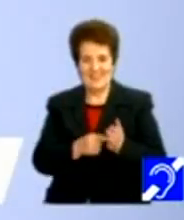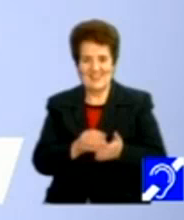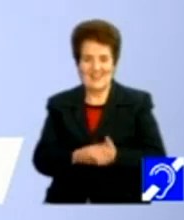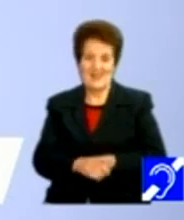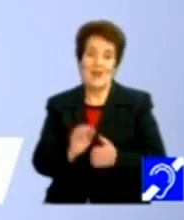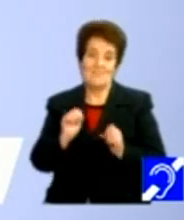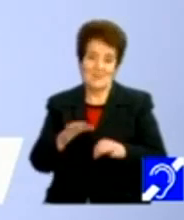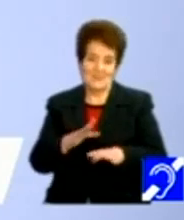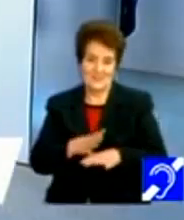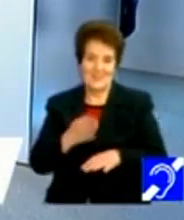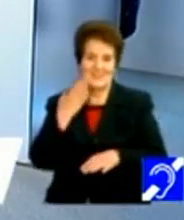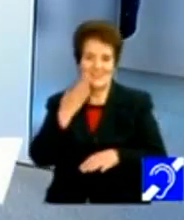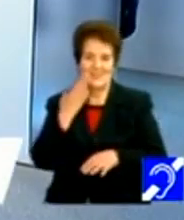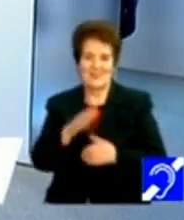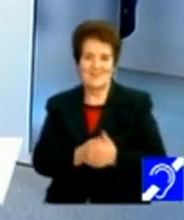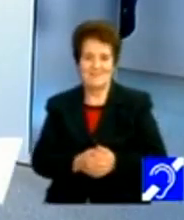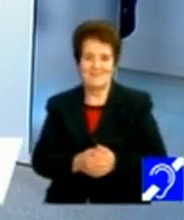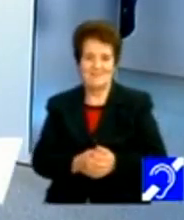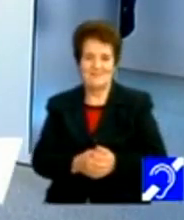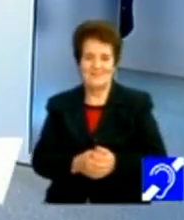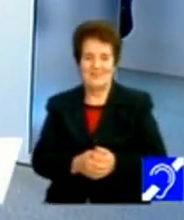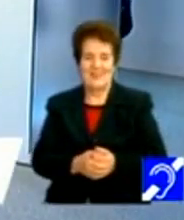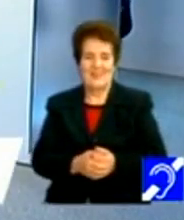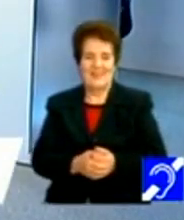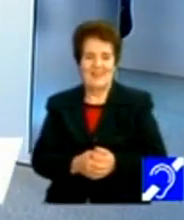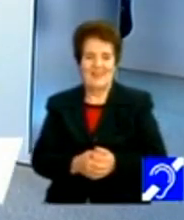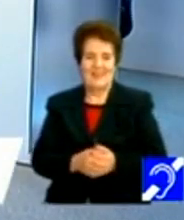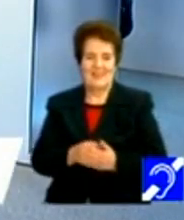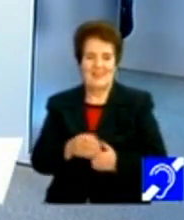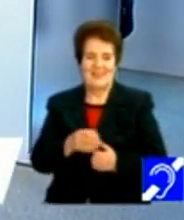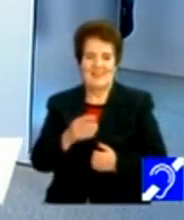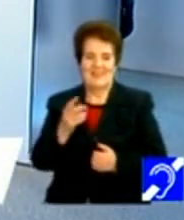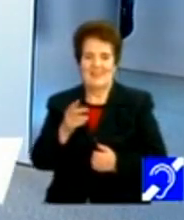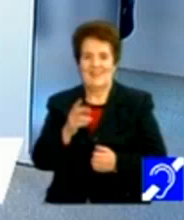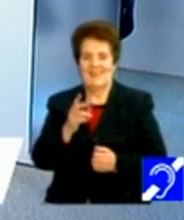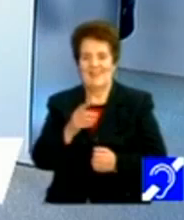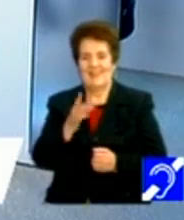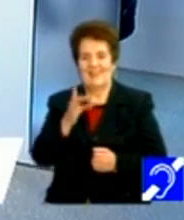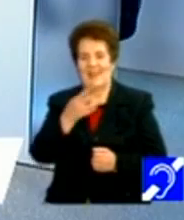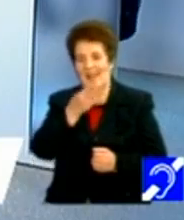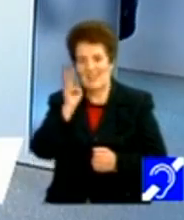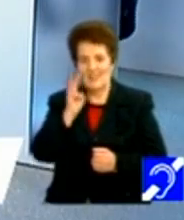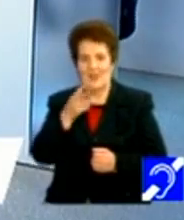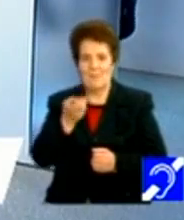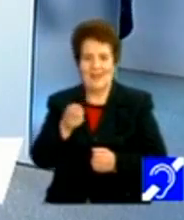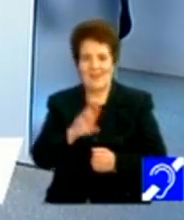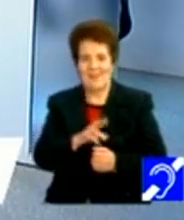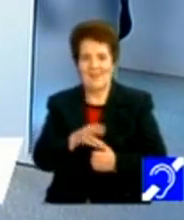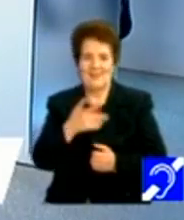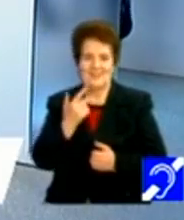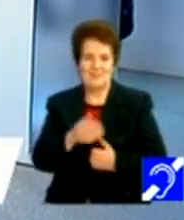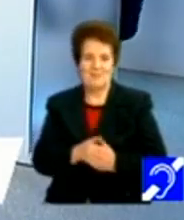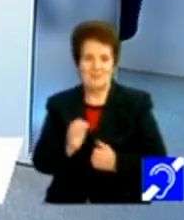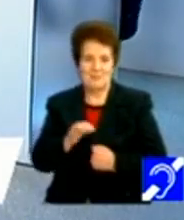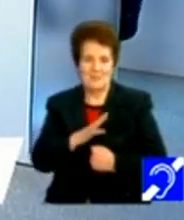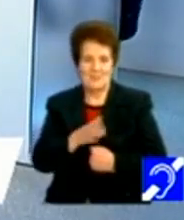fi și români de talie internațională. Nu-i tot același. Carol I, Ferdinand, Regina Maria... Hai, eu zic să